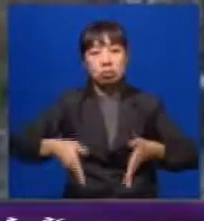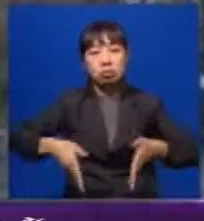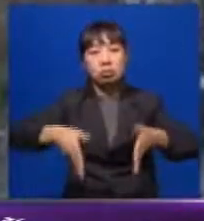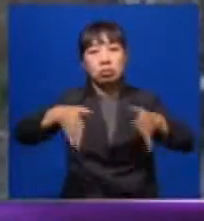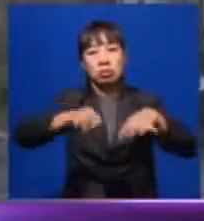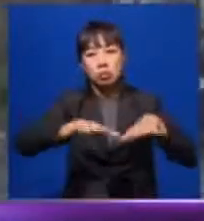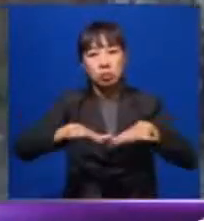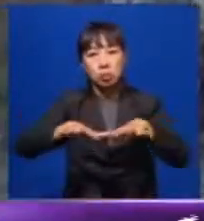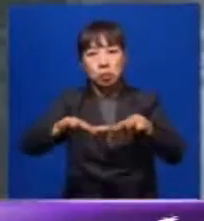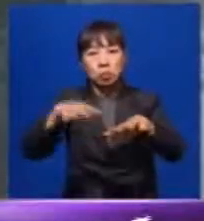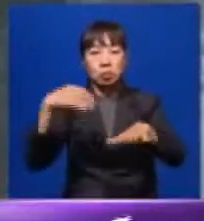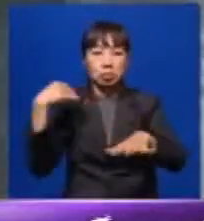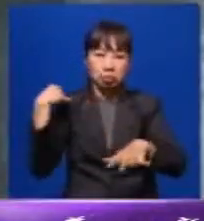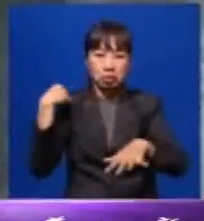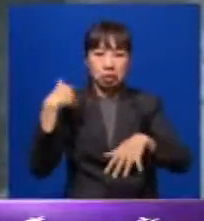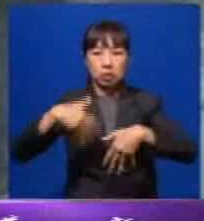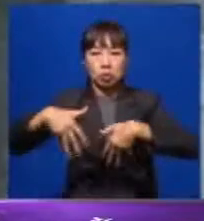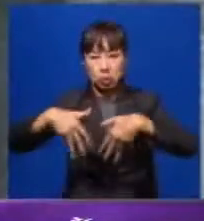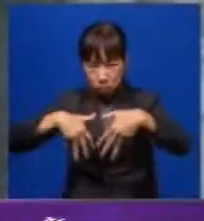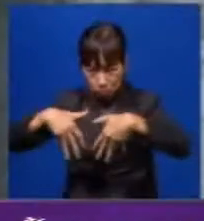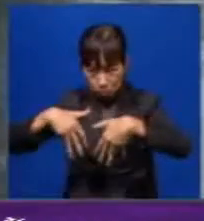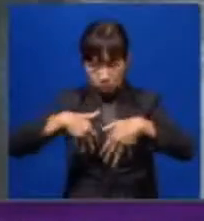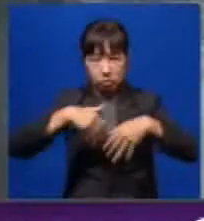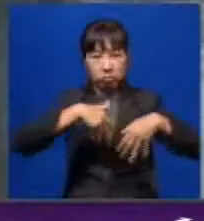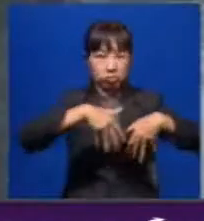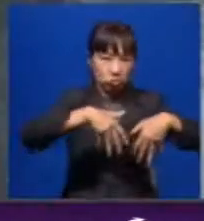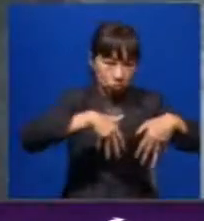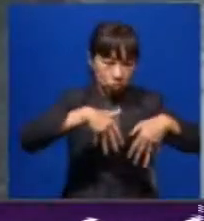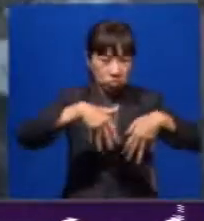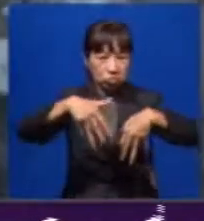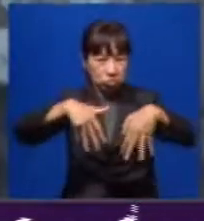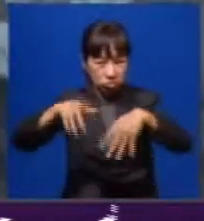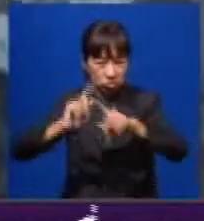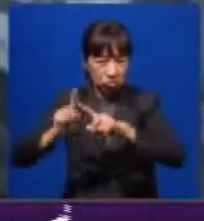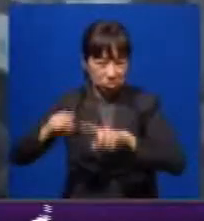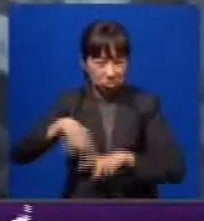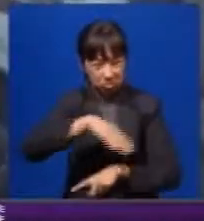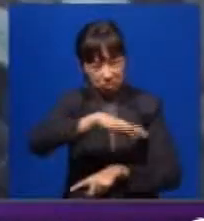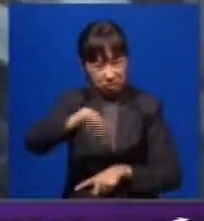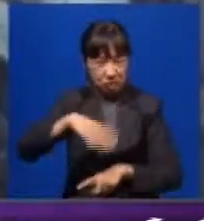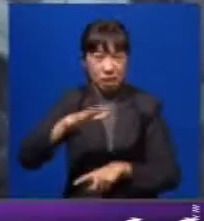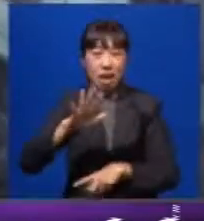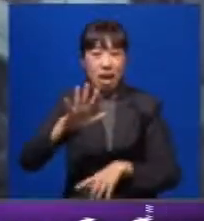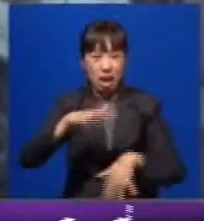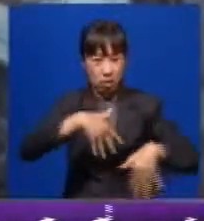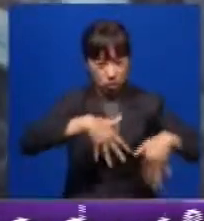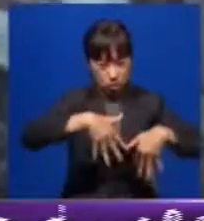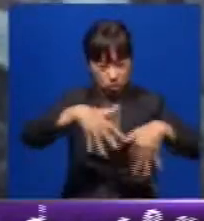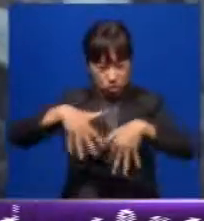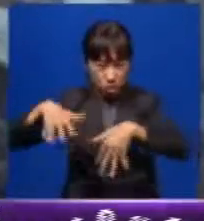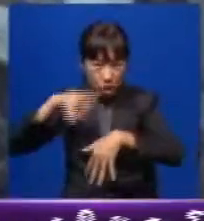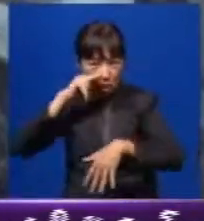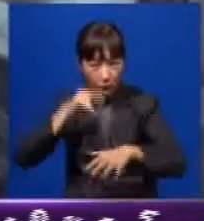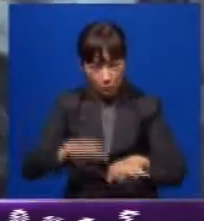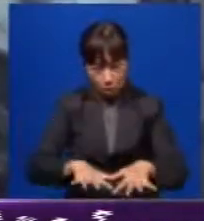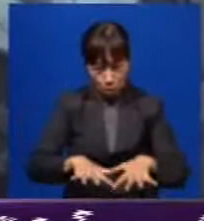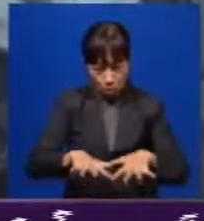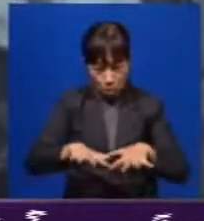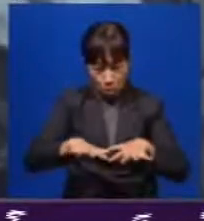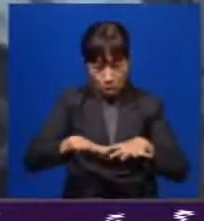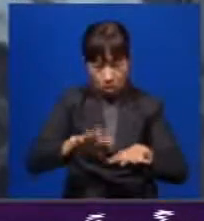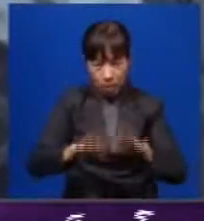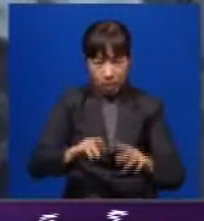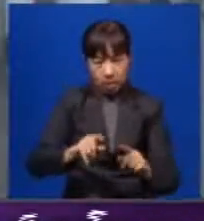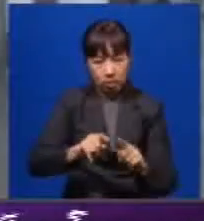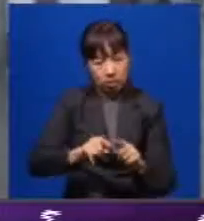ชนประตุก่อม ชุมชนฟ้าใหม่ ชุมชนนันธาราม ชุมชนศรีปิงเมืองบางจุดระดับน้ำสูงกา 30